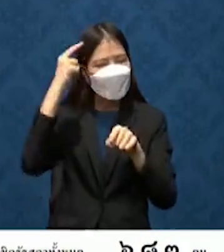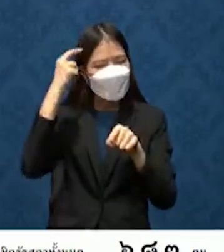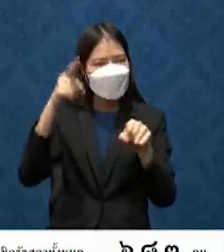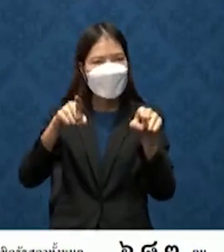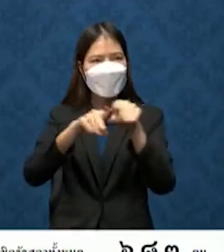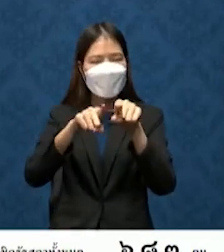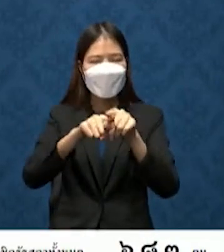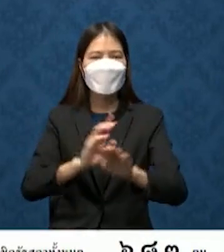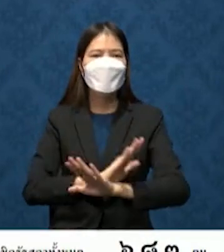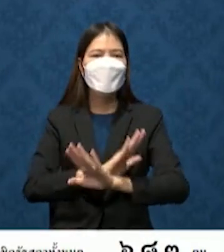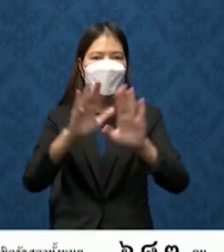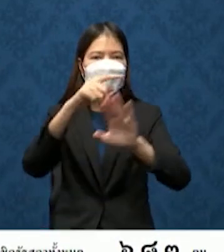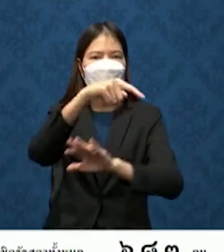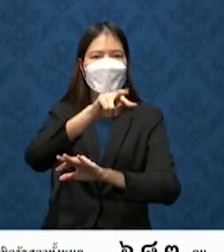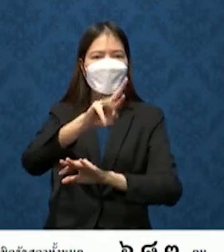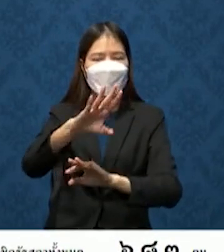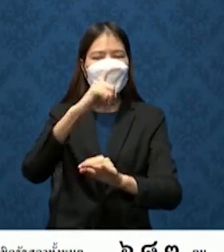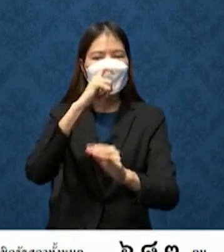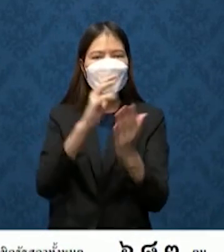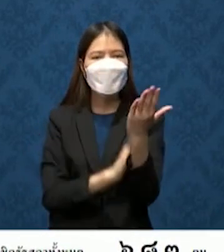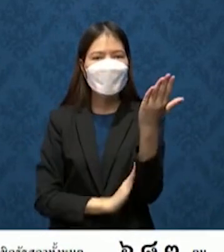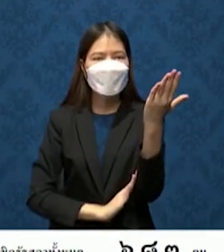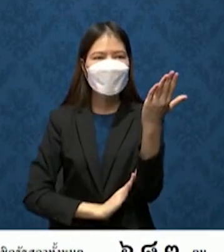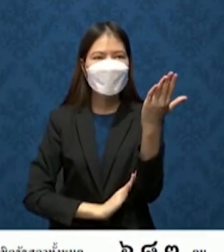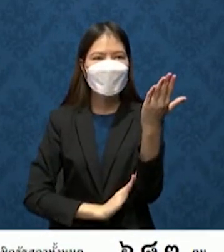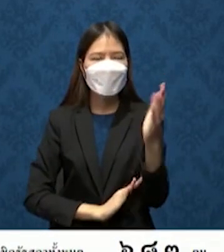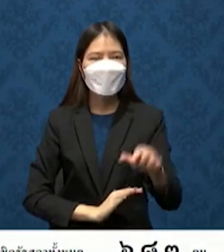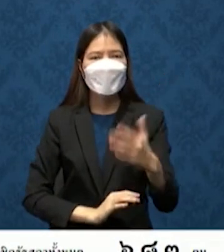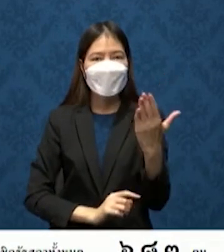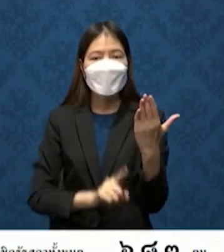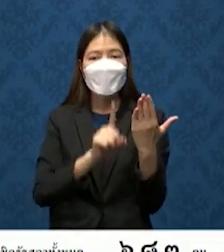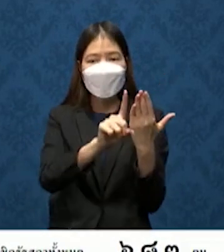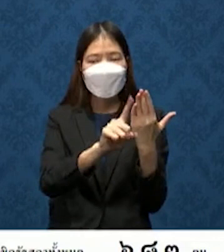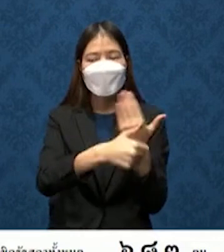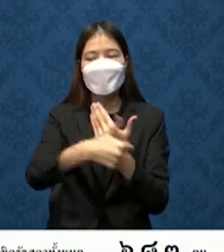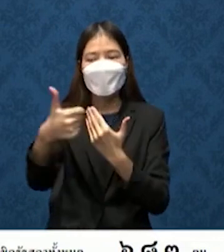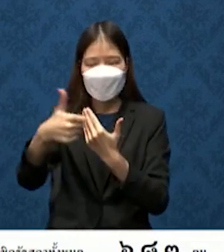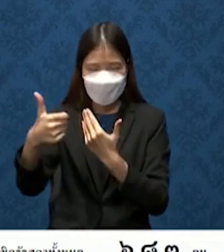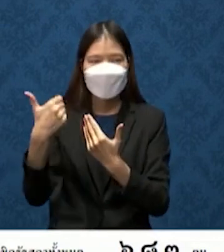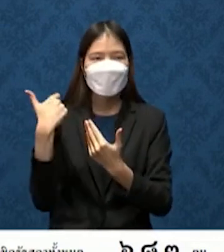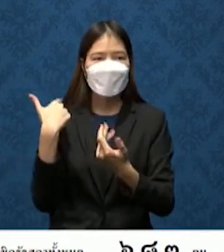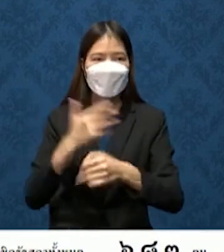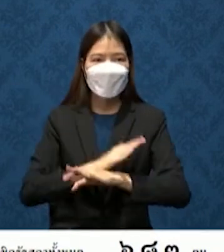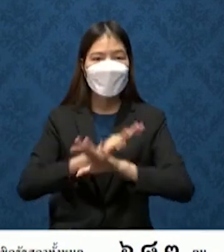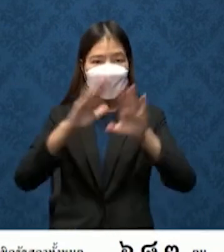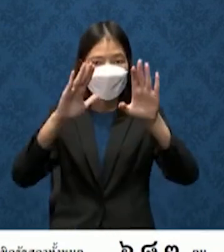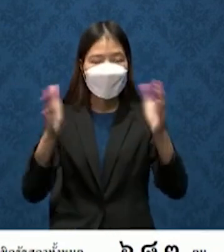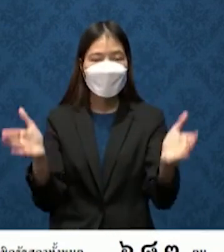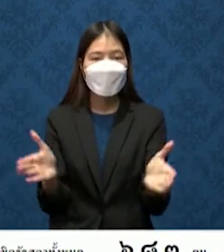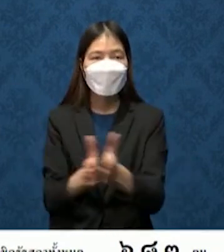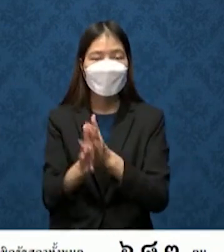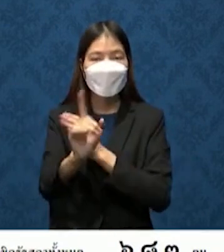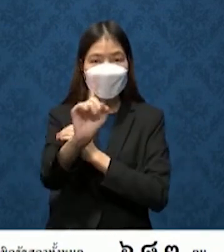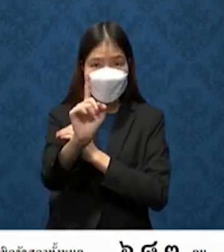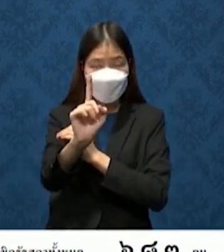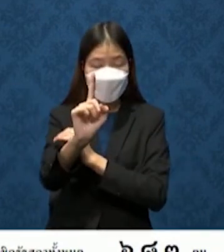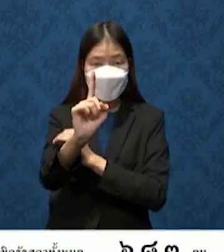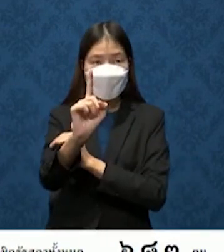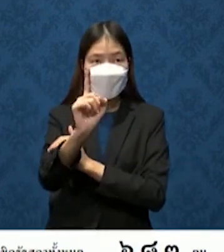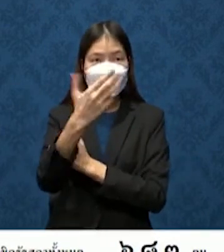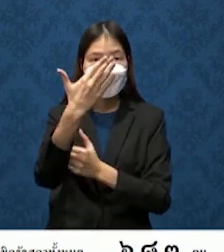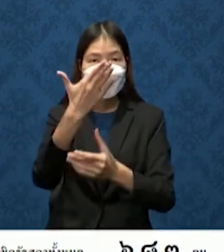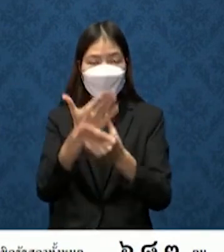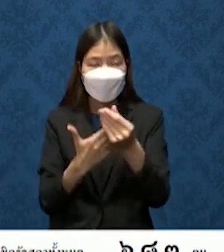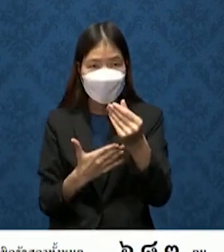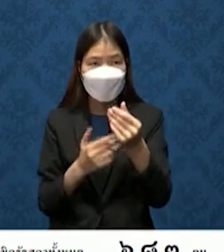การศึษาแ่งชาตฉบับที่ 1 แล้วกฉบับอื่น ๆ ด้วยรวมตลอดทั้ง ถ้าจะมีสภ